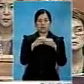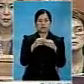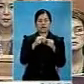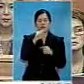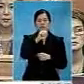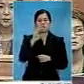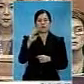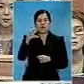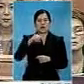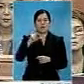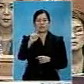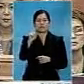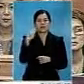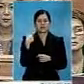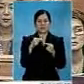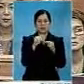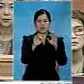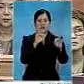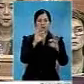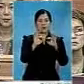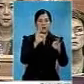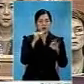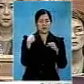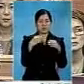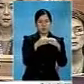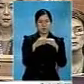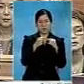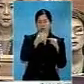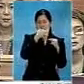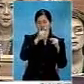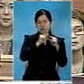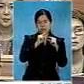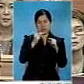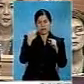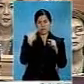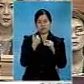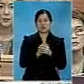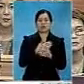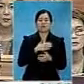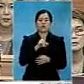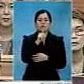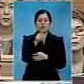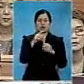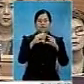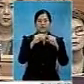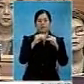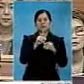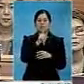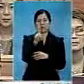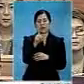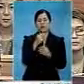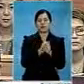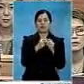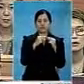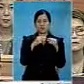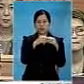จากการสรรหาจากกลุ่มอาชีพต่างๆผมจำได้ว่าผมถามในที่ประชุมสภาร่างผม